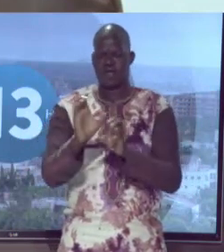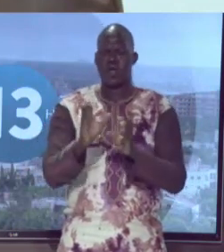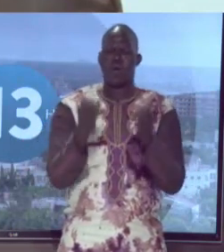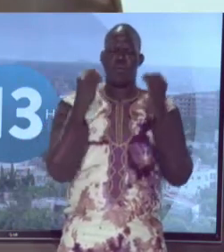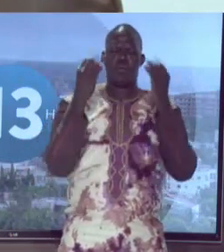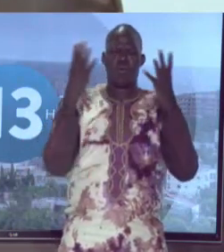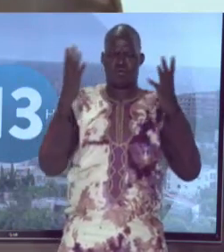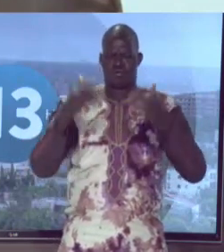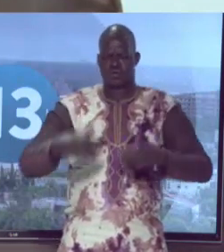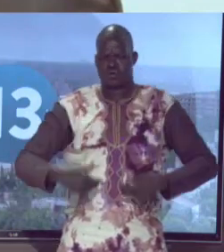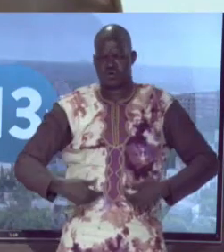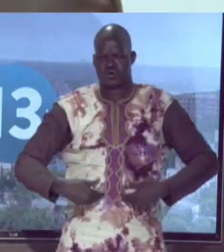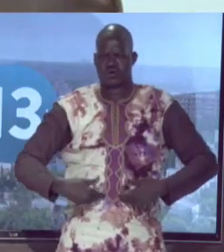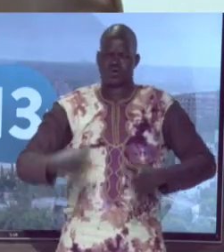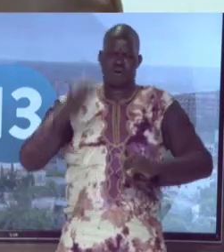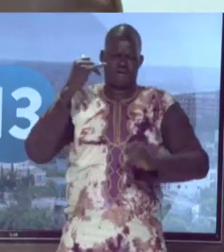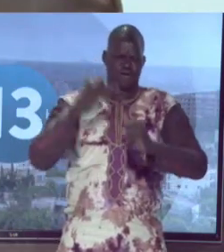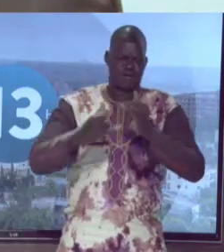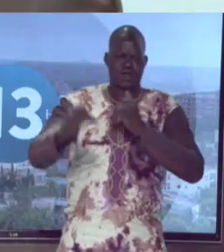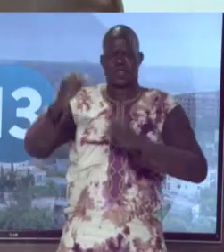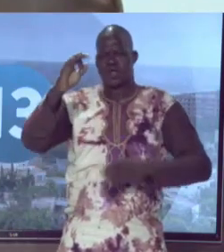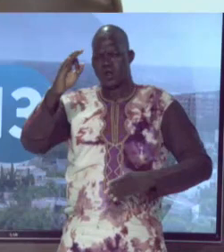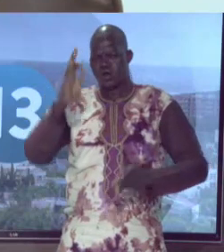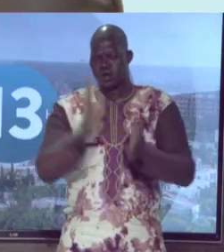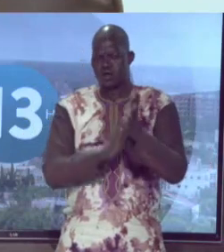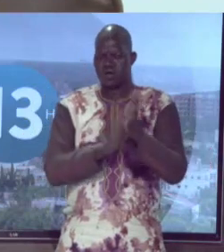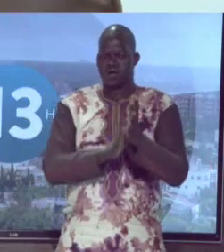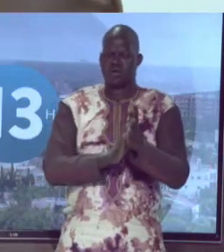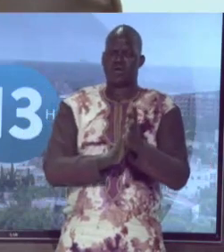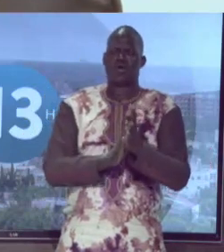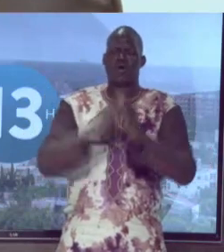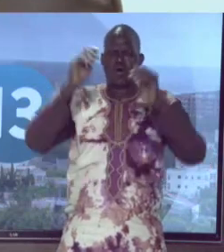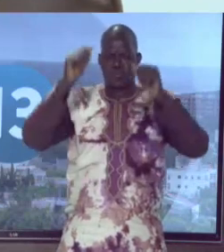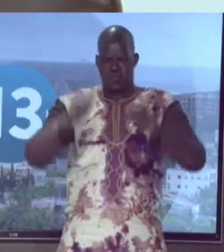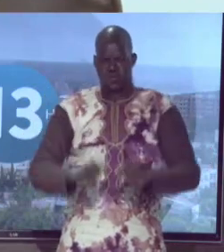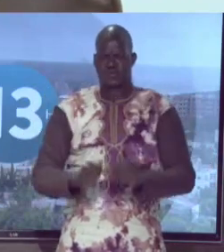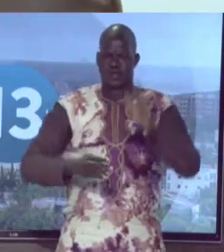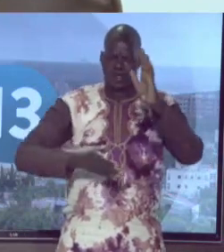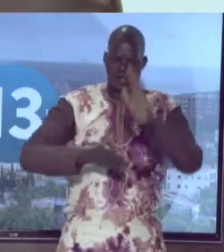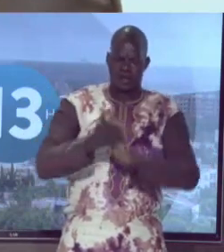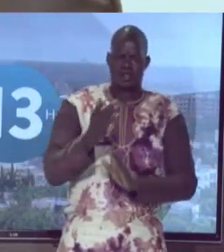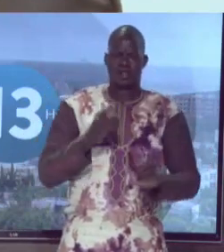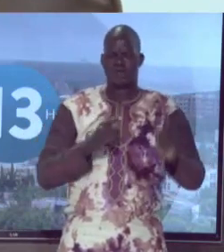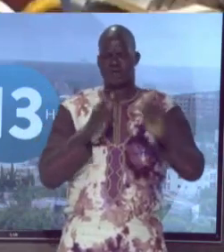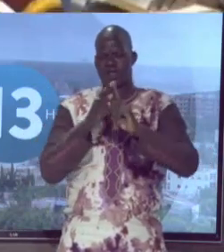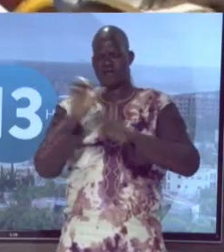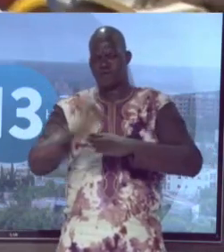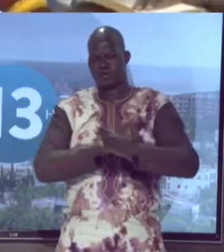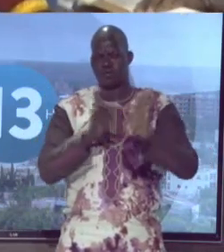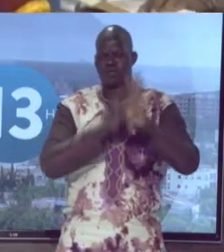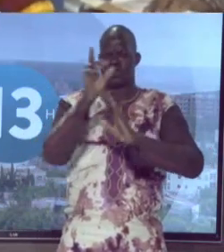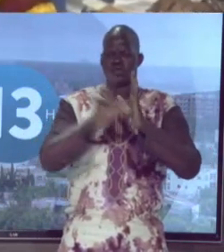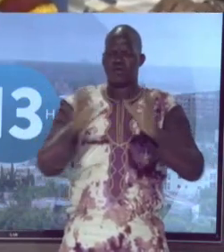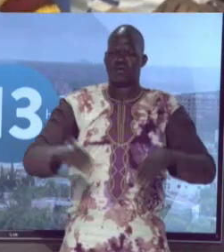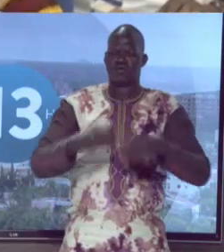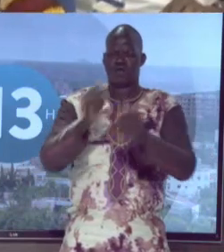de jeunes qui ont fini leur scolarité obligatoire puissent s'orienter vers la formation professionnelle. Pour donner